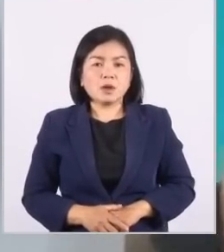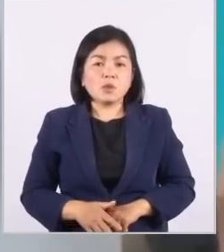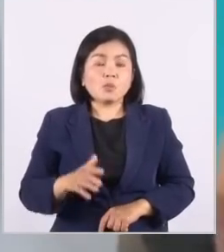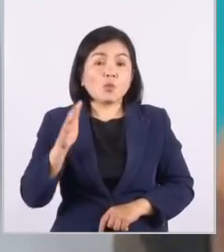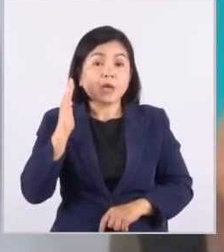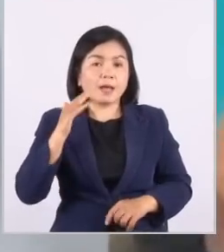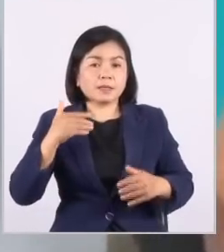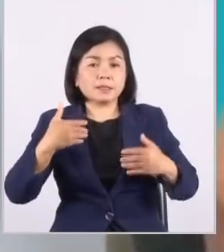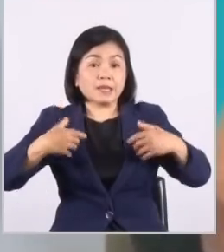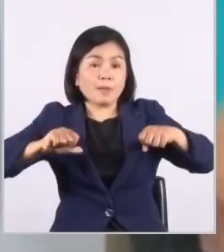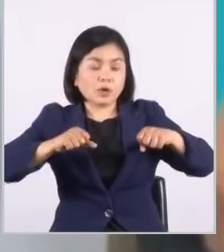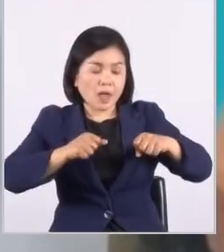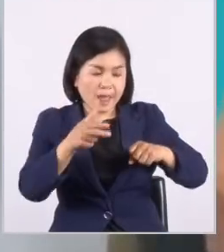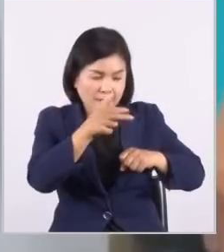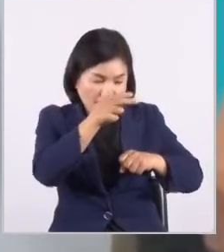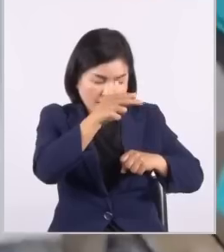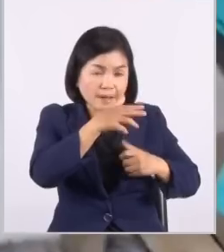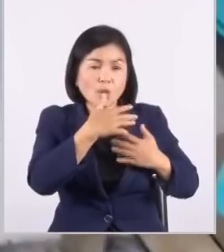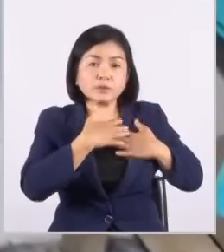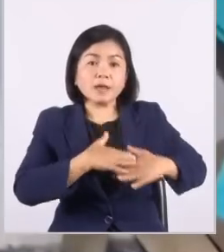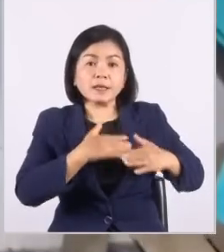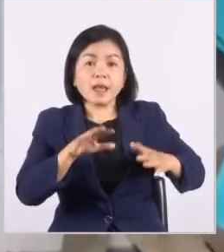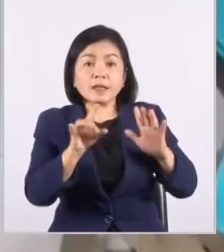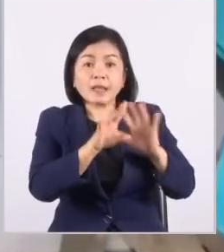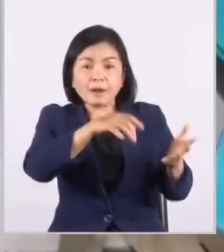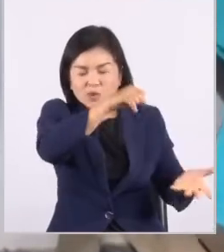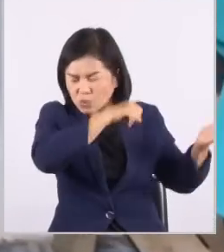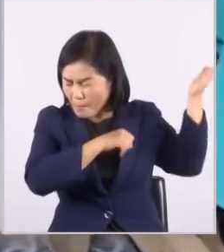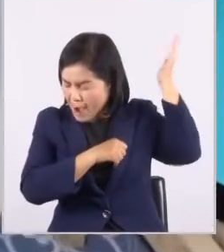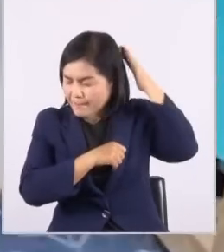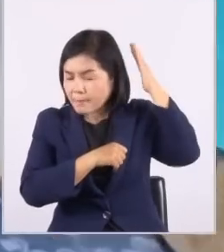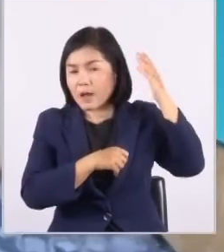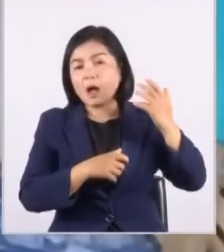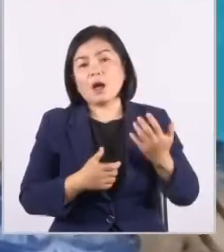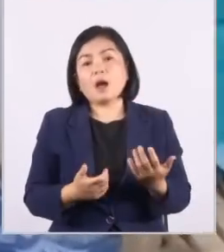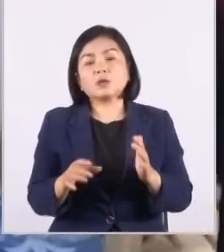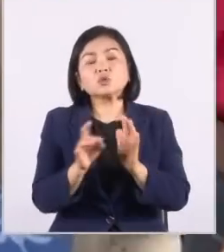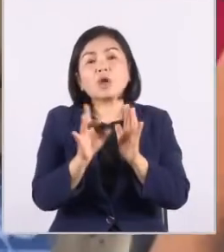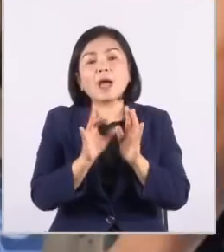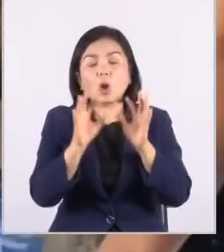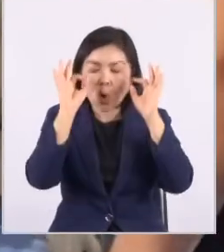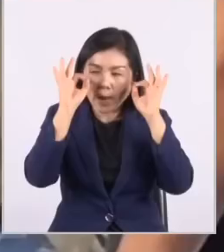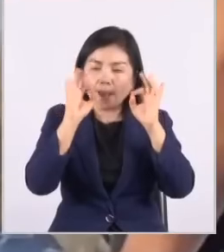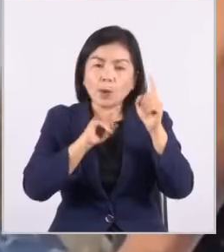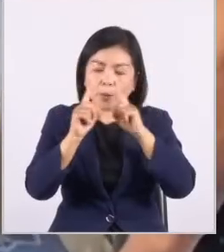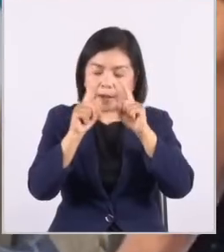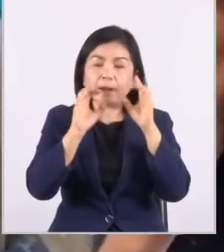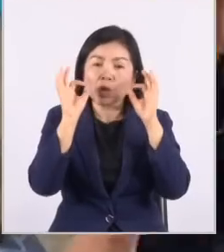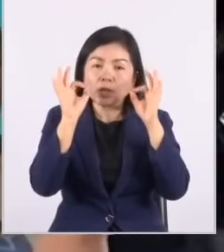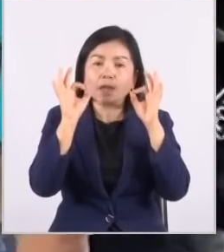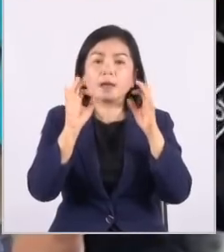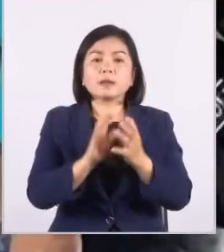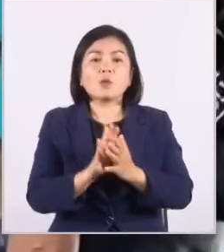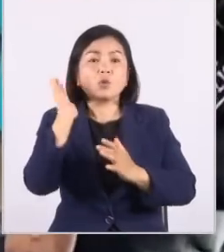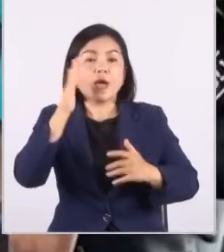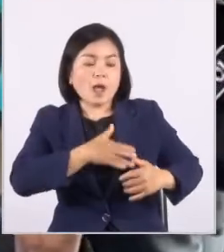คุณผู้ชมคะก็บอกให้ใจเย็นๆแต่ว่าแหมโดนปั๊บไปซะแล้วนะคะก็ในที่สุดก็เนี่ยค่ะลงเอยกันด้วยดีจบลงด้วยดีเพราะว่าโจหัวร้อน